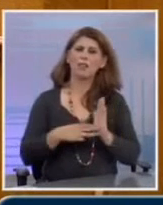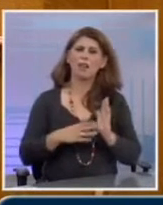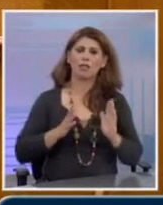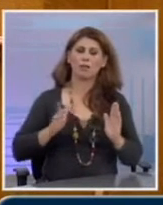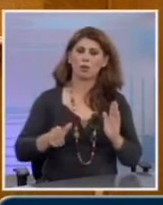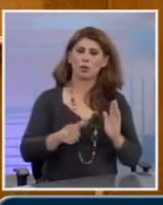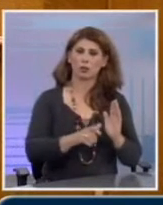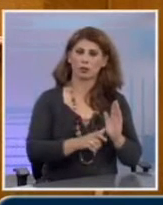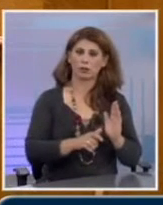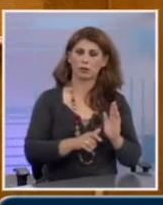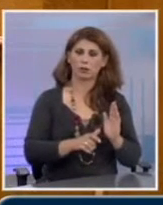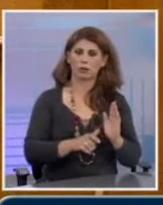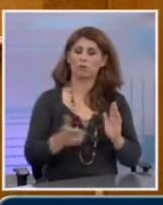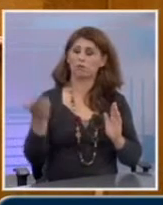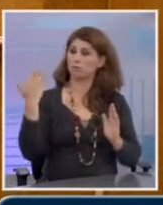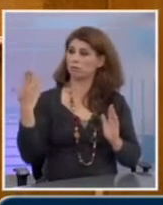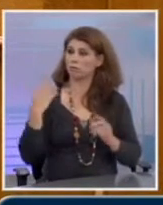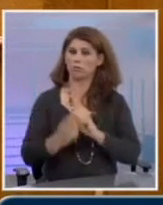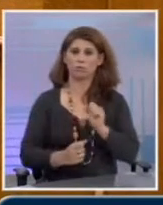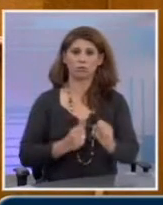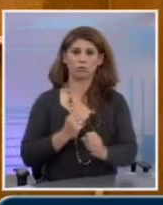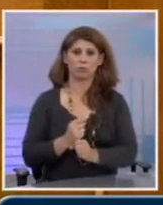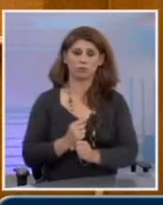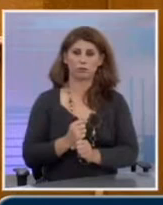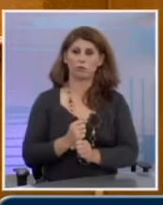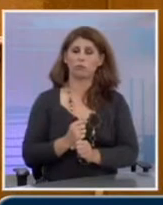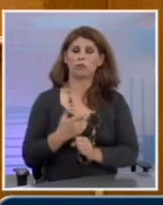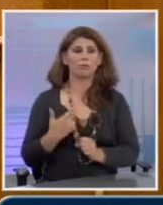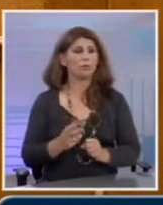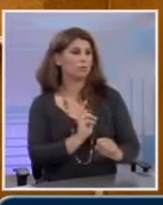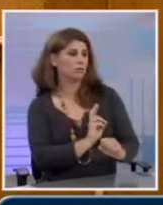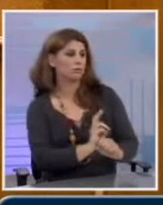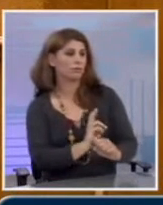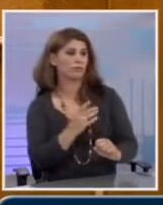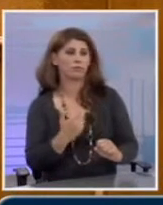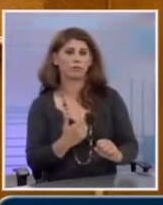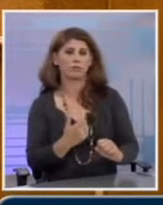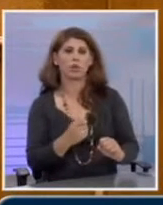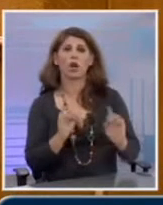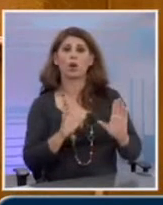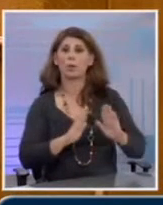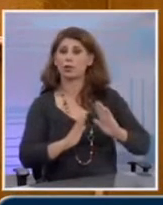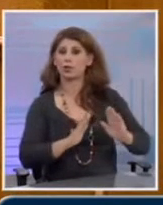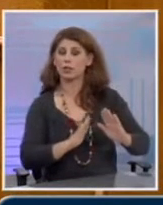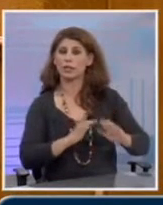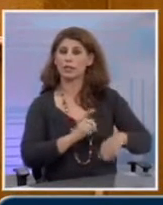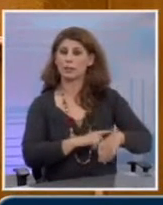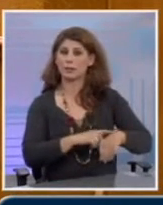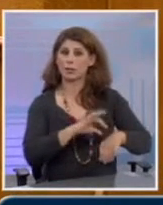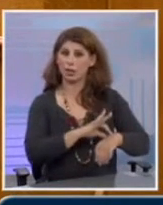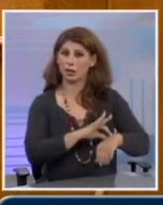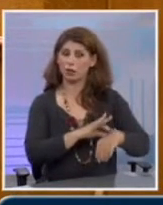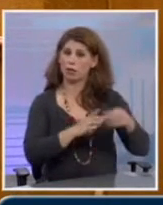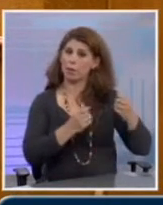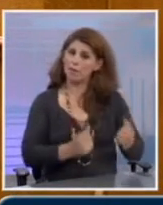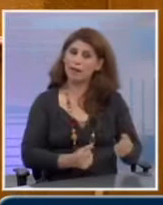πολίτες, οι οποίοι τα προηγούμενα χρόνια είχαν βρεθεί έκθετοι, είχαν βρεθεί ανοχήρωτοι την ώρα της αρρώστιας και